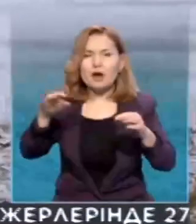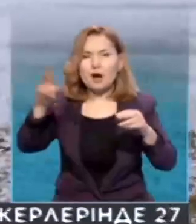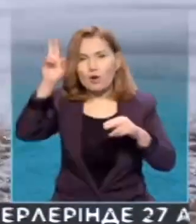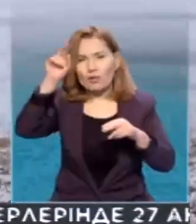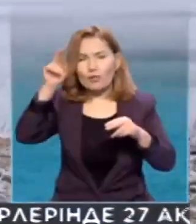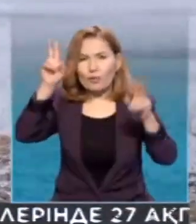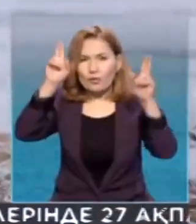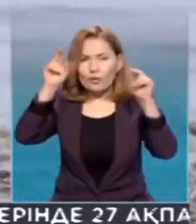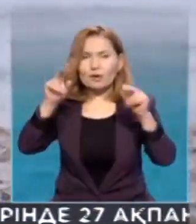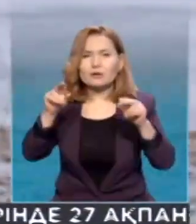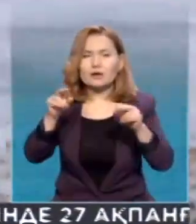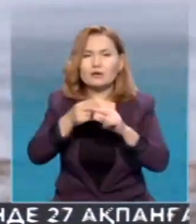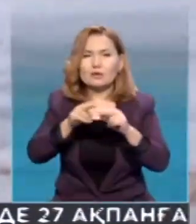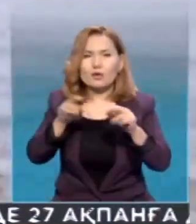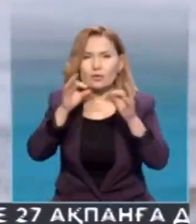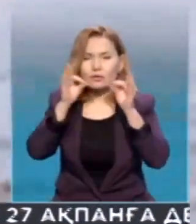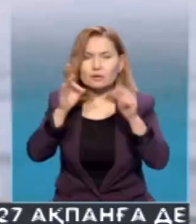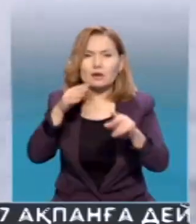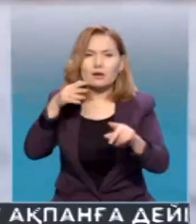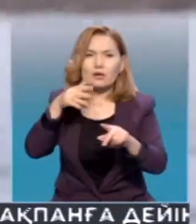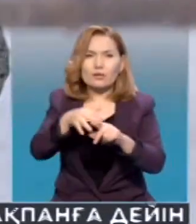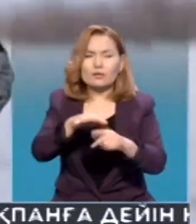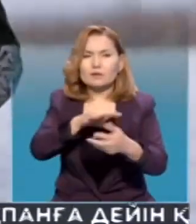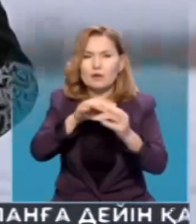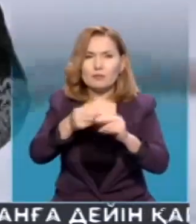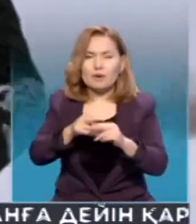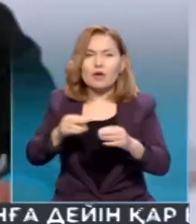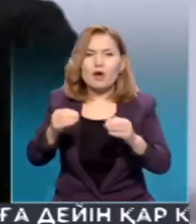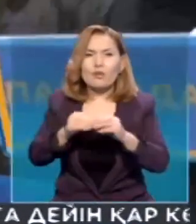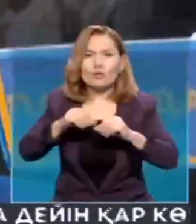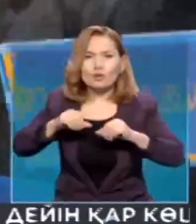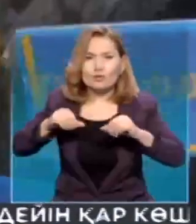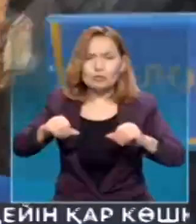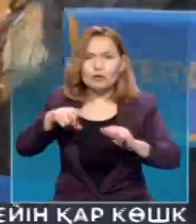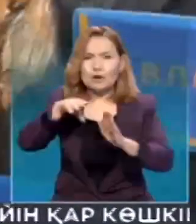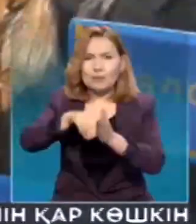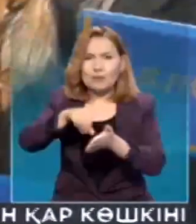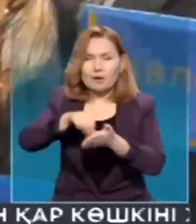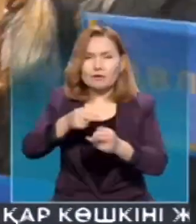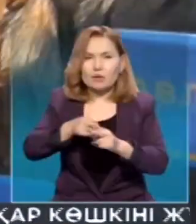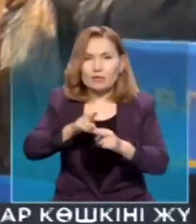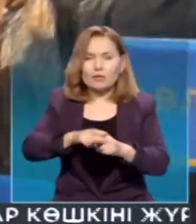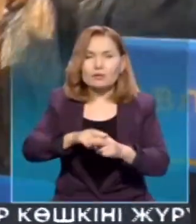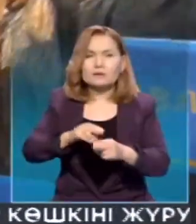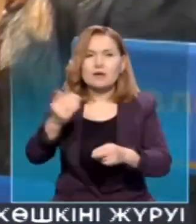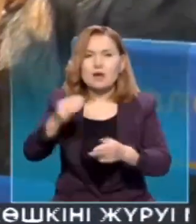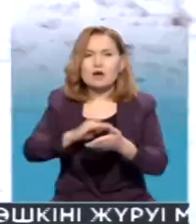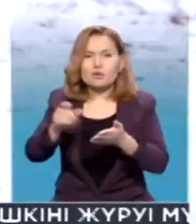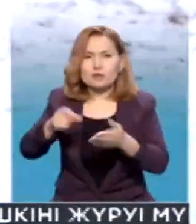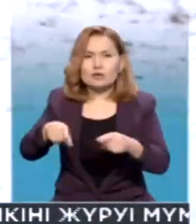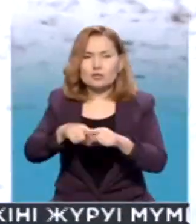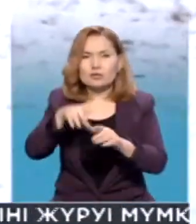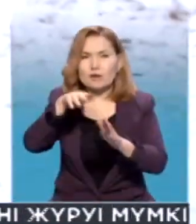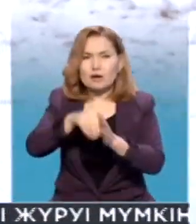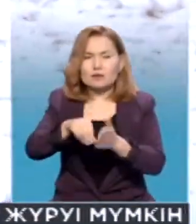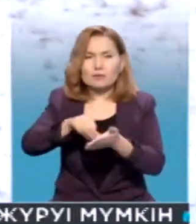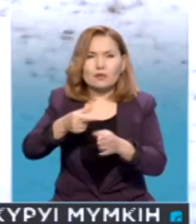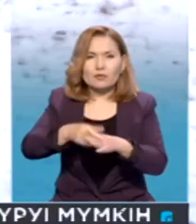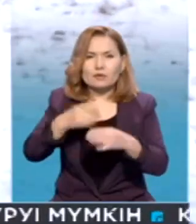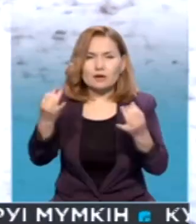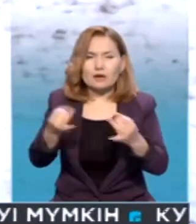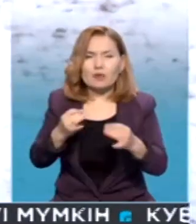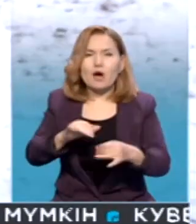сияқты тапсырмалар берілді. 10 төреші қазылық етеді. Бізде тымақ киіп, дайындық барысында бағымызды сынап көрдік. Қазыменің